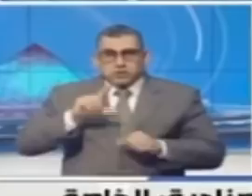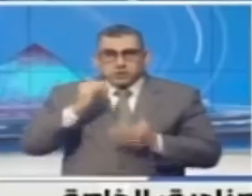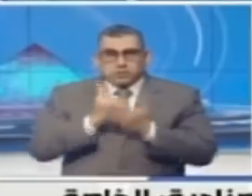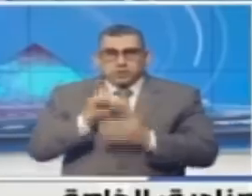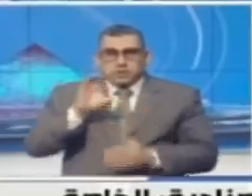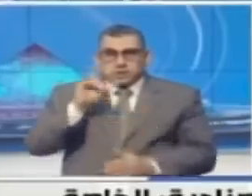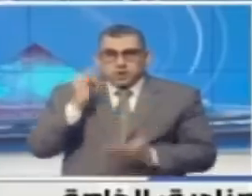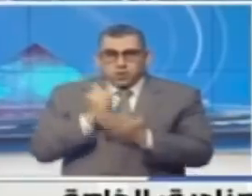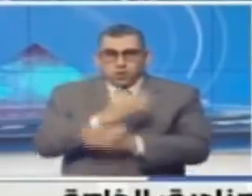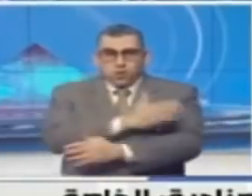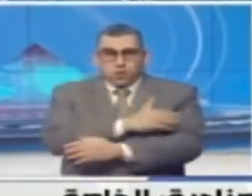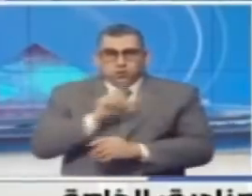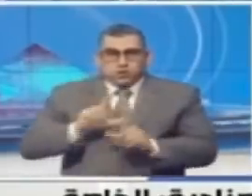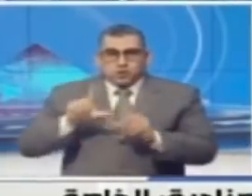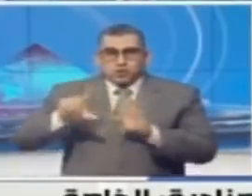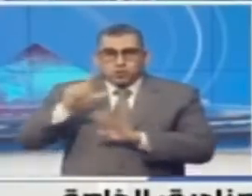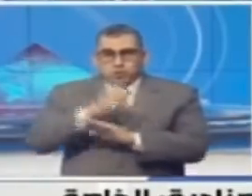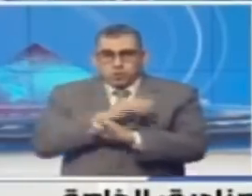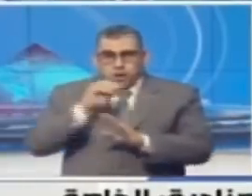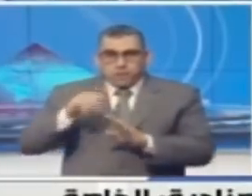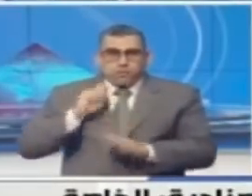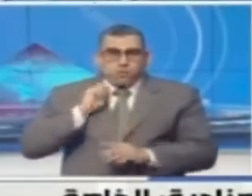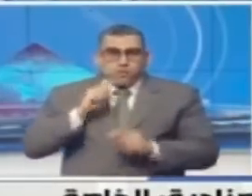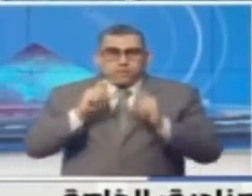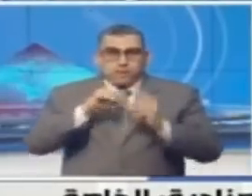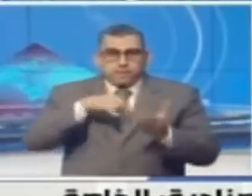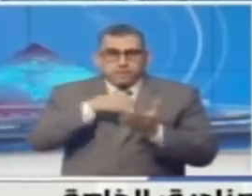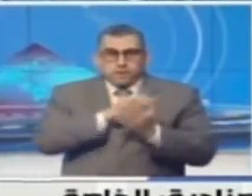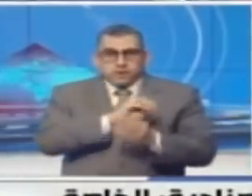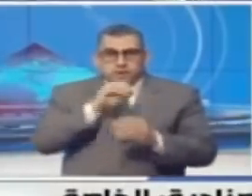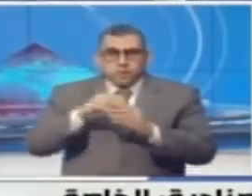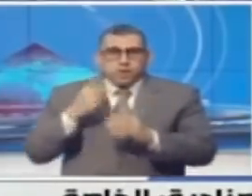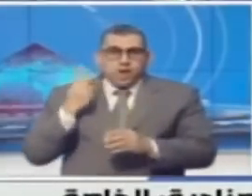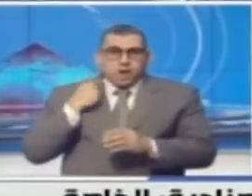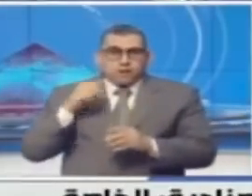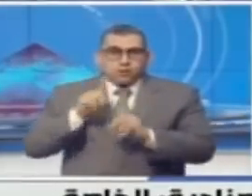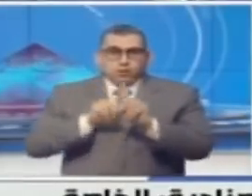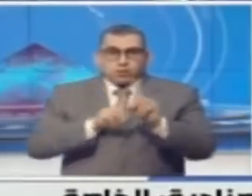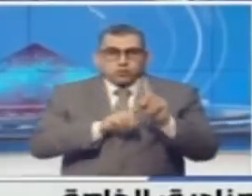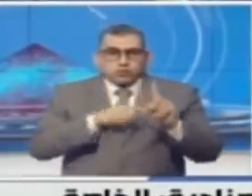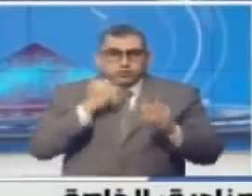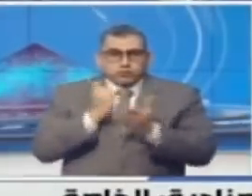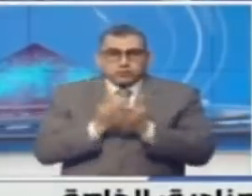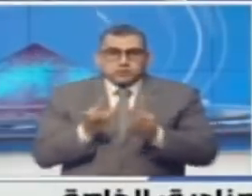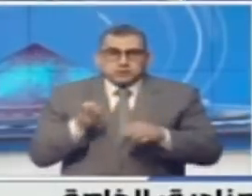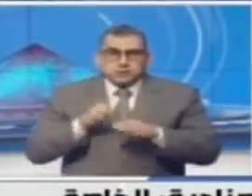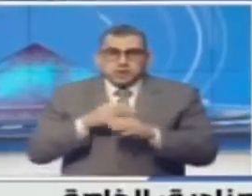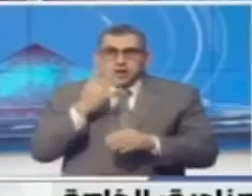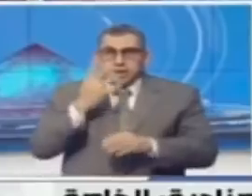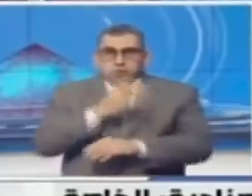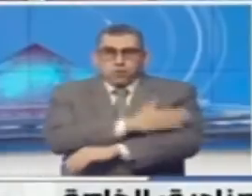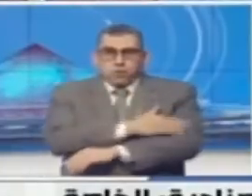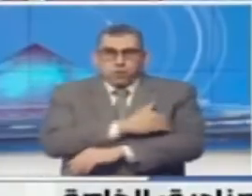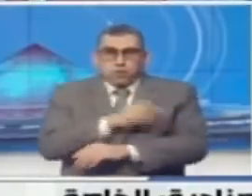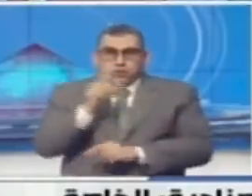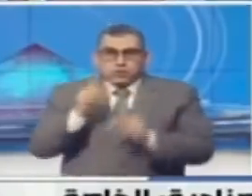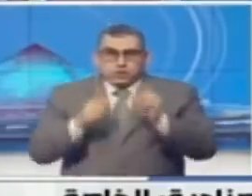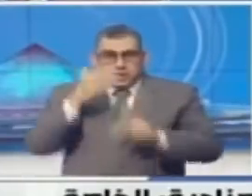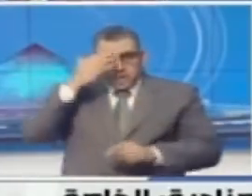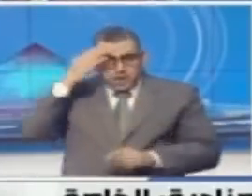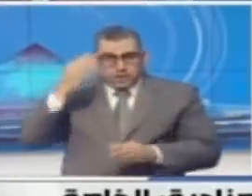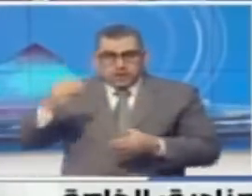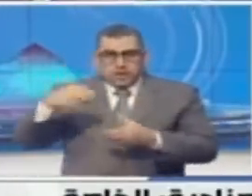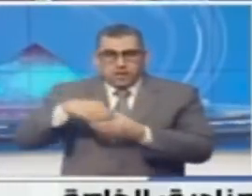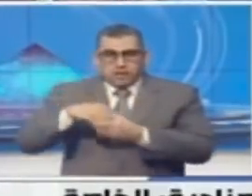الجمهورية وبعضوية رئيس الوزراء ومحافظ البنك المركزي وعدد من الوزراء، فضلا عن 4 أعضاء من ذوي